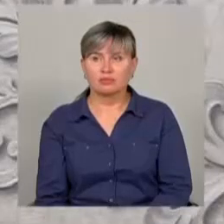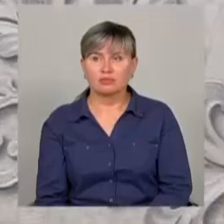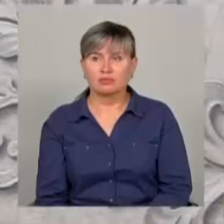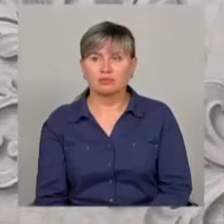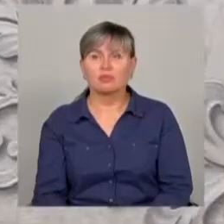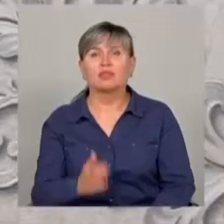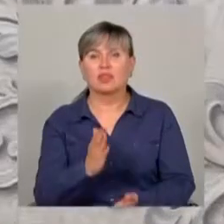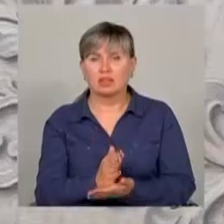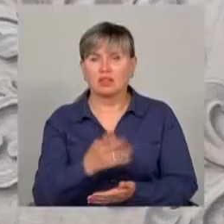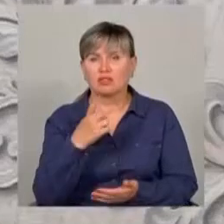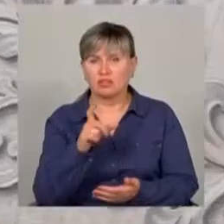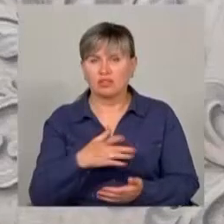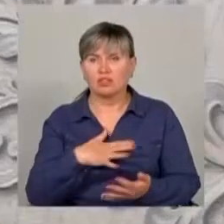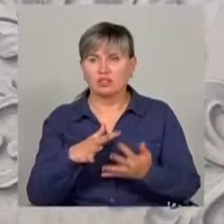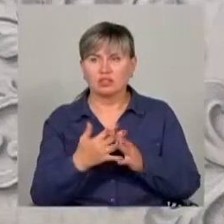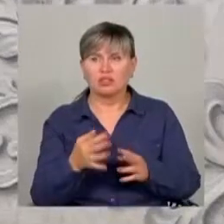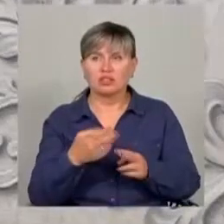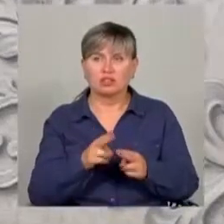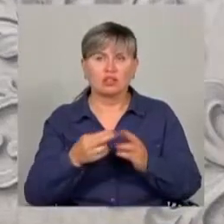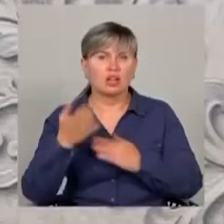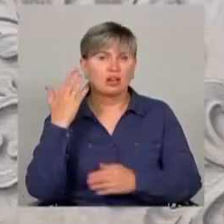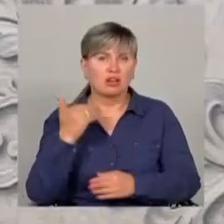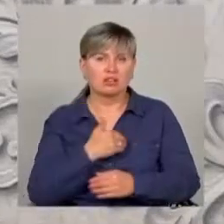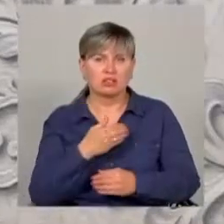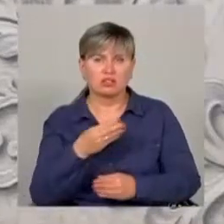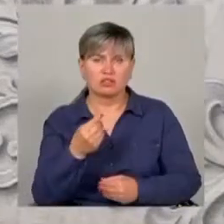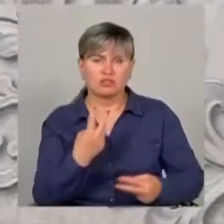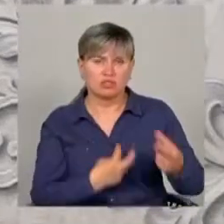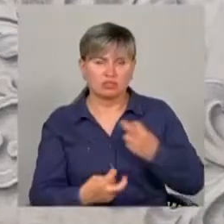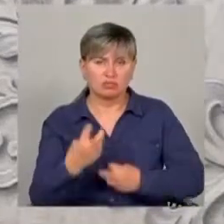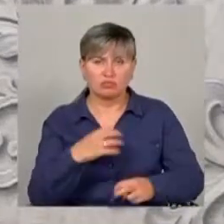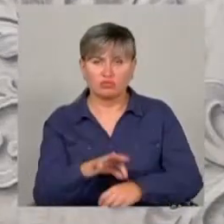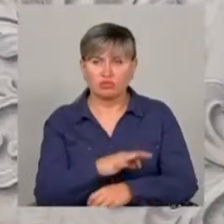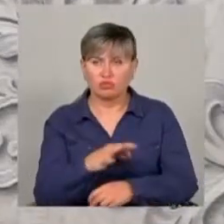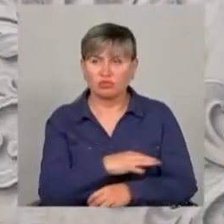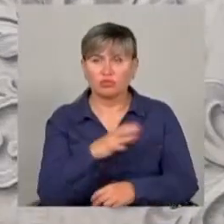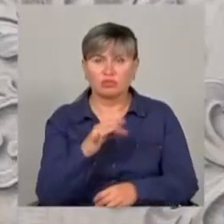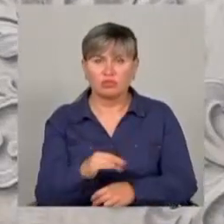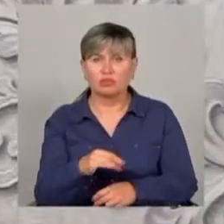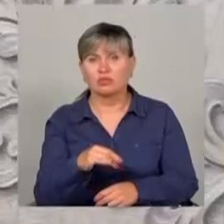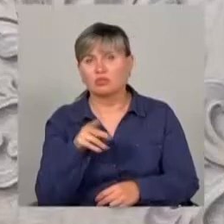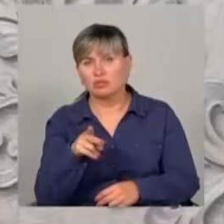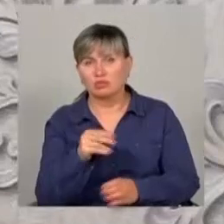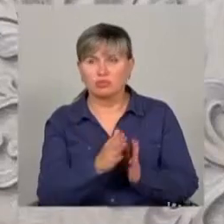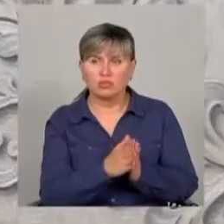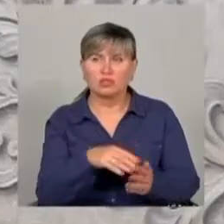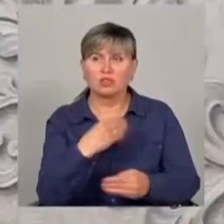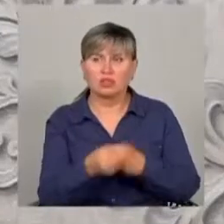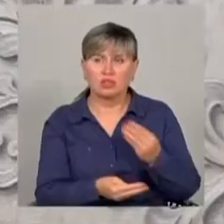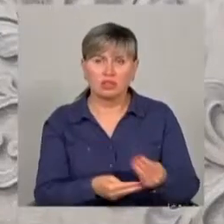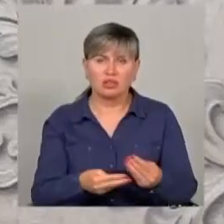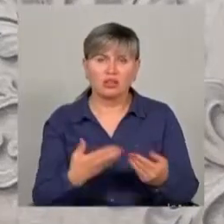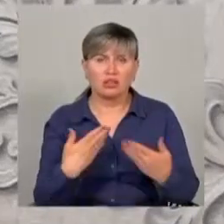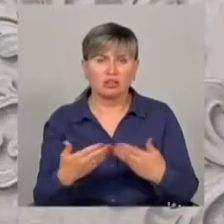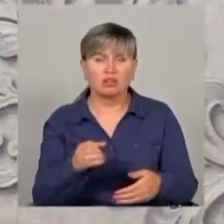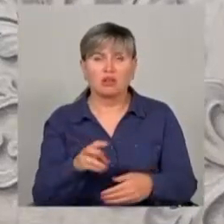провернуть. Есть пару человек с нашего села, которые раньше пытались вымогать деньги у мужа. Иной раз пару тысяч попросят, он им давал. Относился как